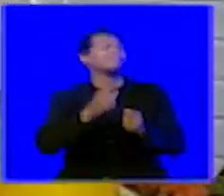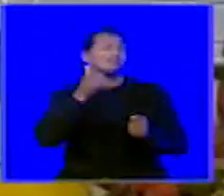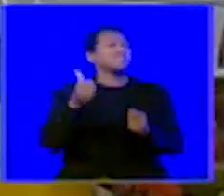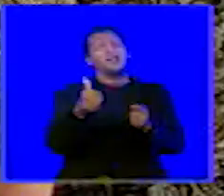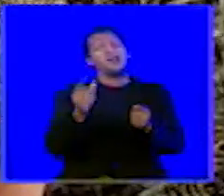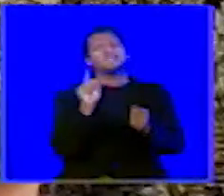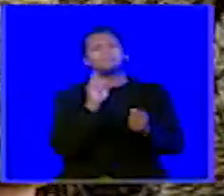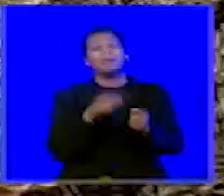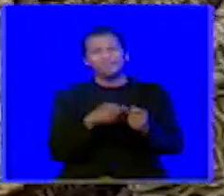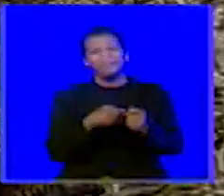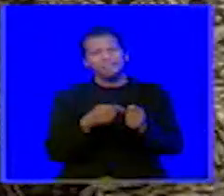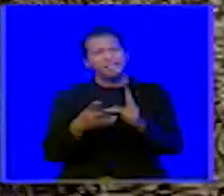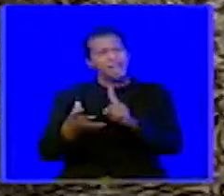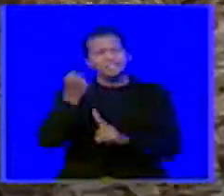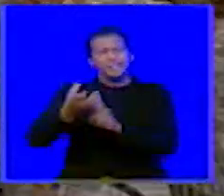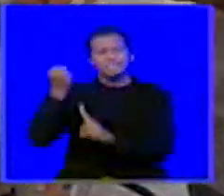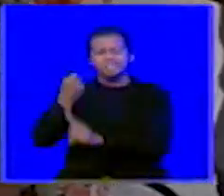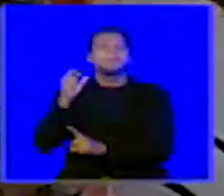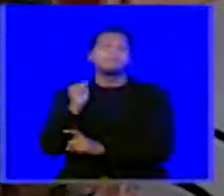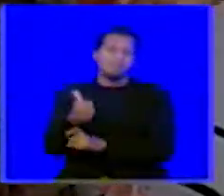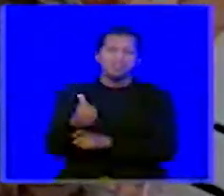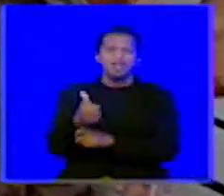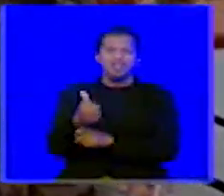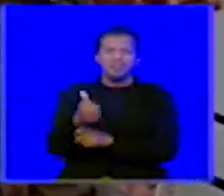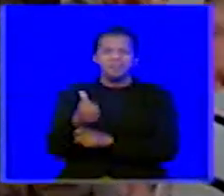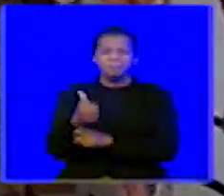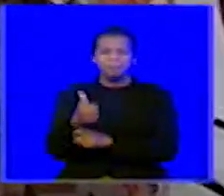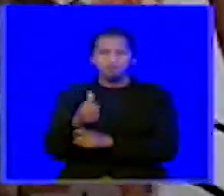hasil tes usap dapat diketahui kurang dari 24 jam. Tim Liputan iNews melaporkan.